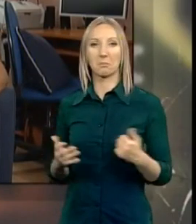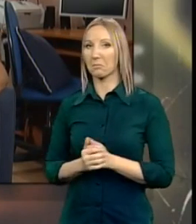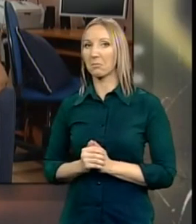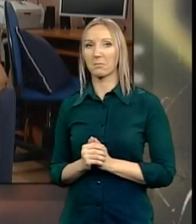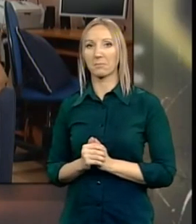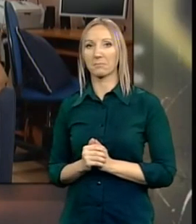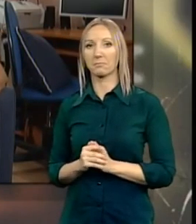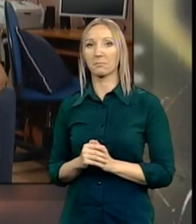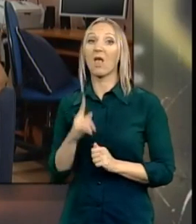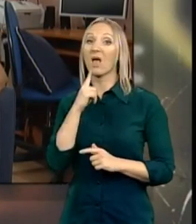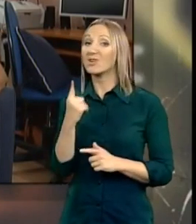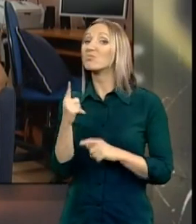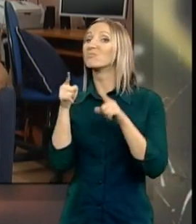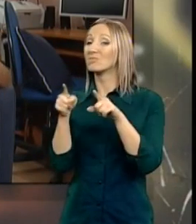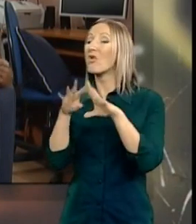Ali kažem,